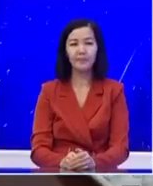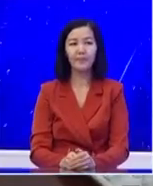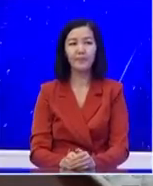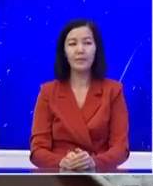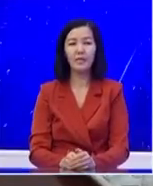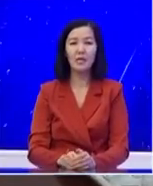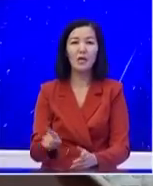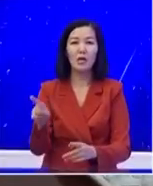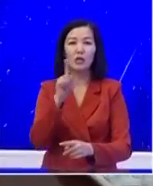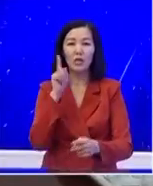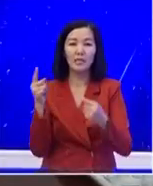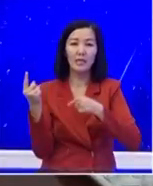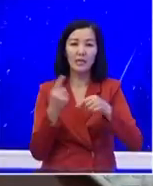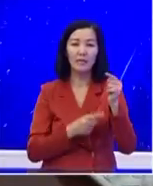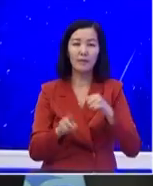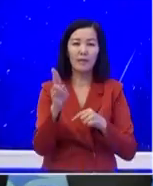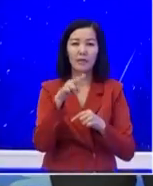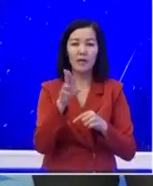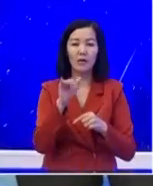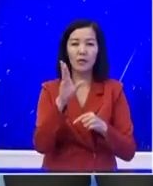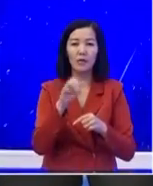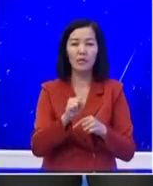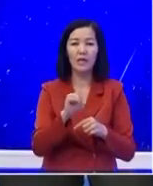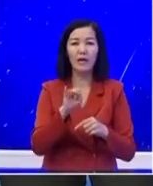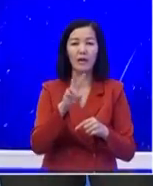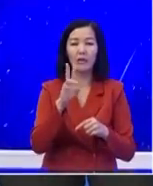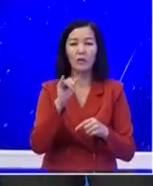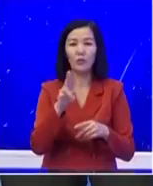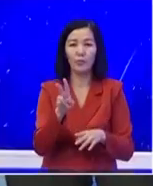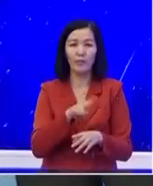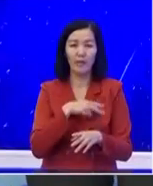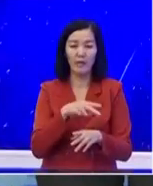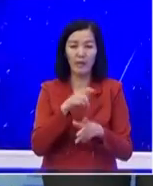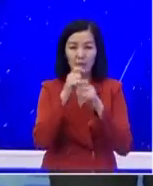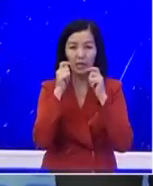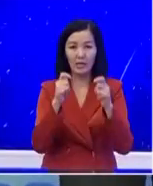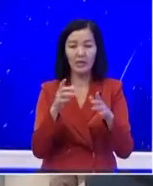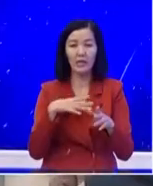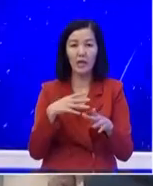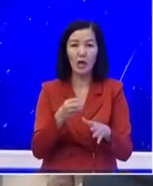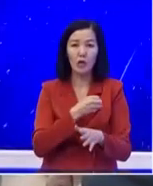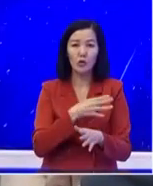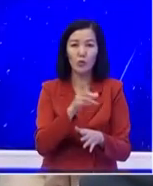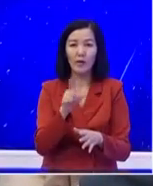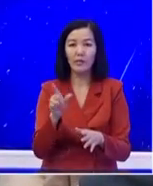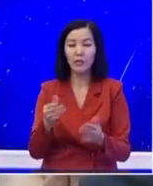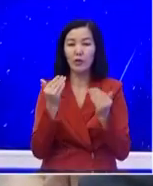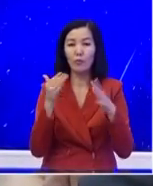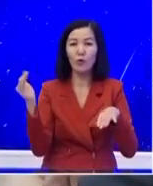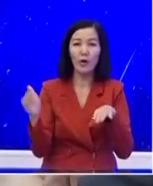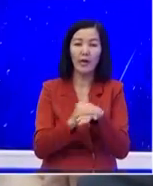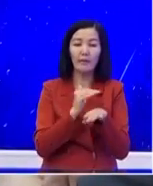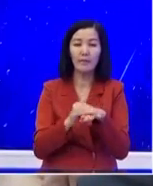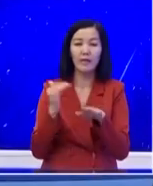Жас кәсіпкер Дәурен Тәліпов, Әсем Нұртуған, Айнұр Айдарханқызының да кеудесінде осы медаль жарқырады. Жомарт жандар бүгінге дейін қайырымдылық